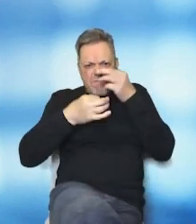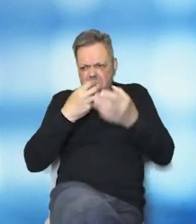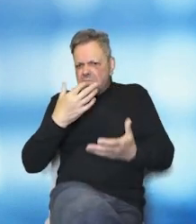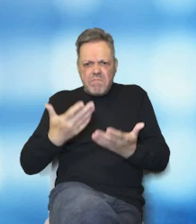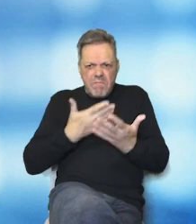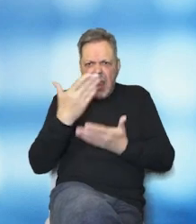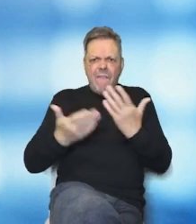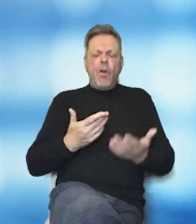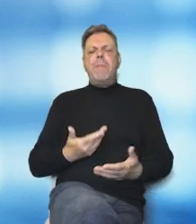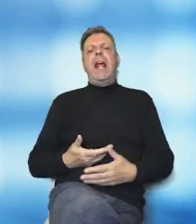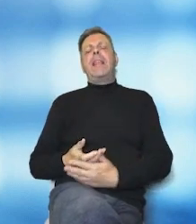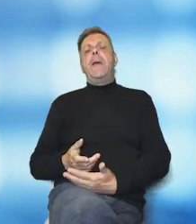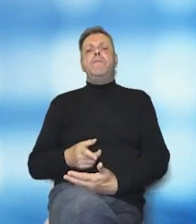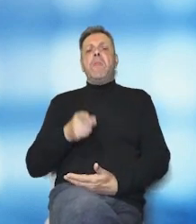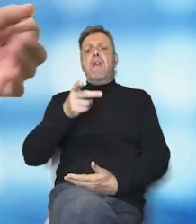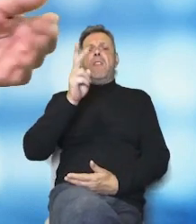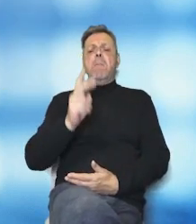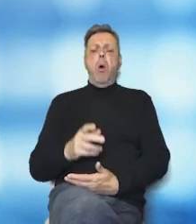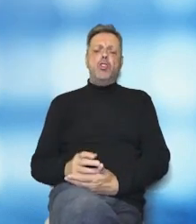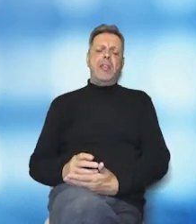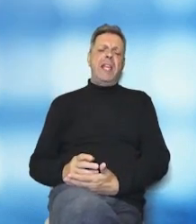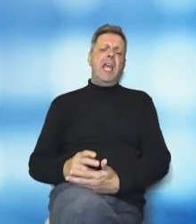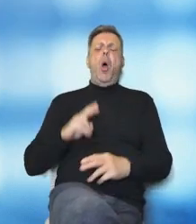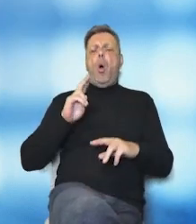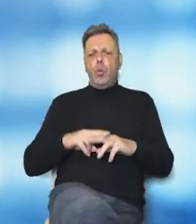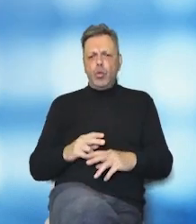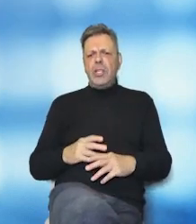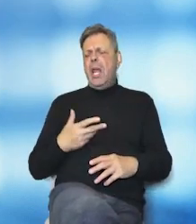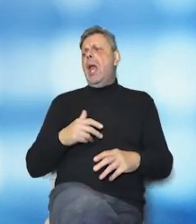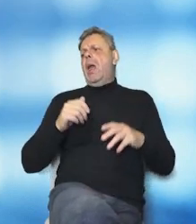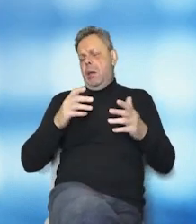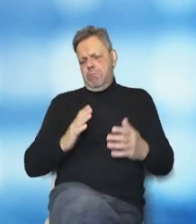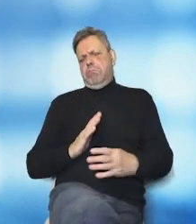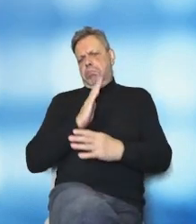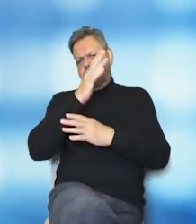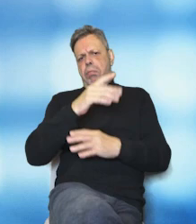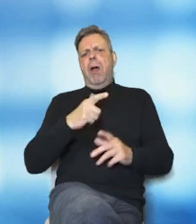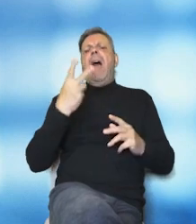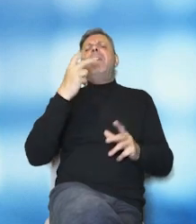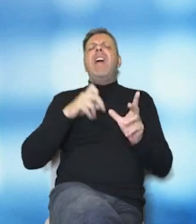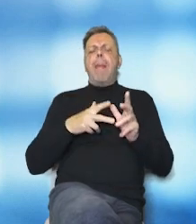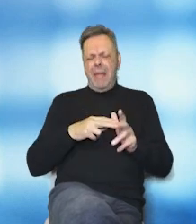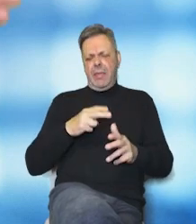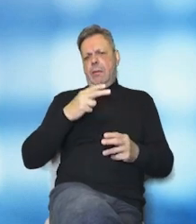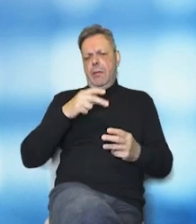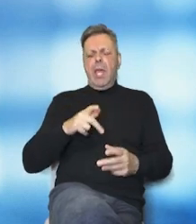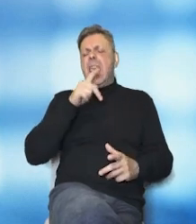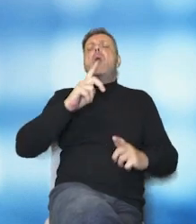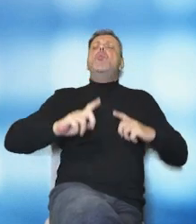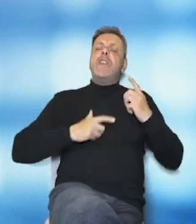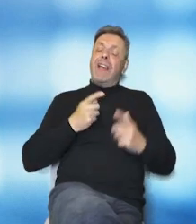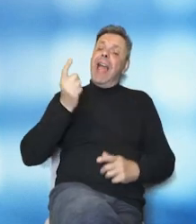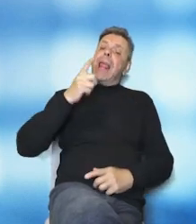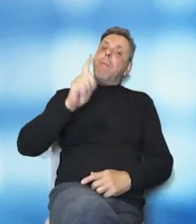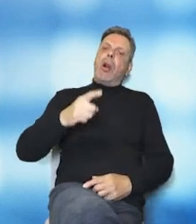dovoljno, možete svakako se odlučiti na vlastiti pothvat na Velebitu i stvarno u tome uživati. Samo je bitno da